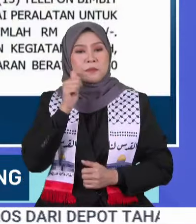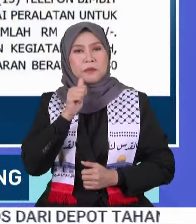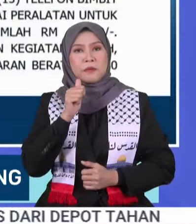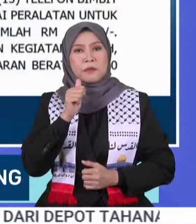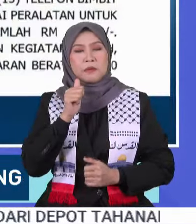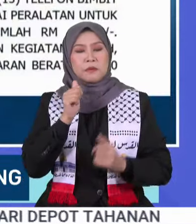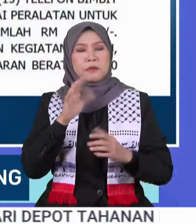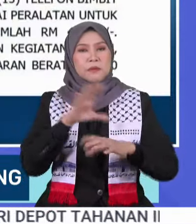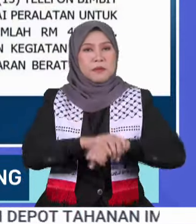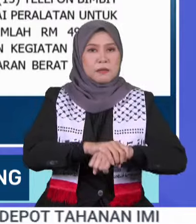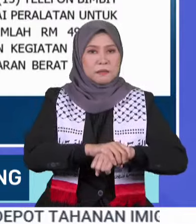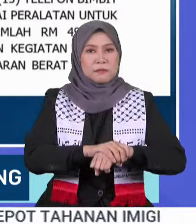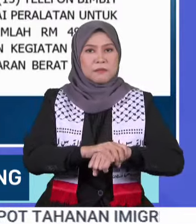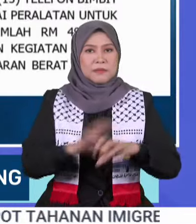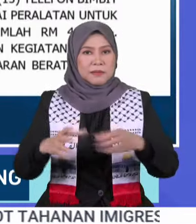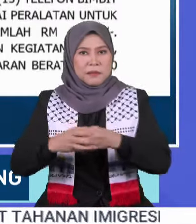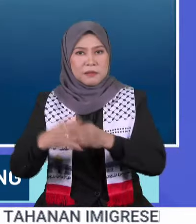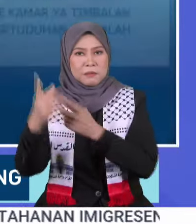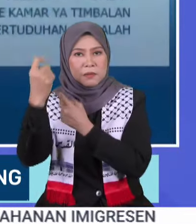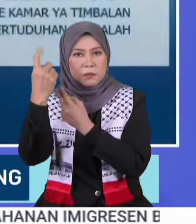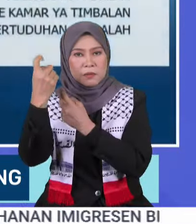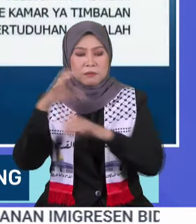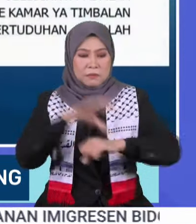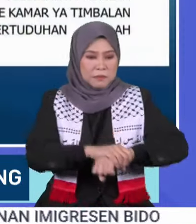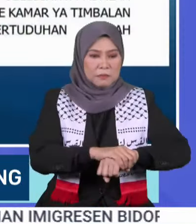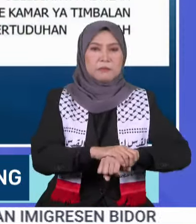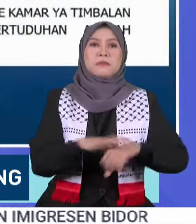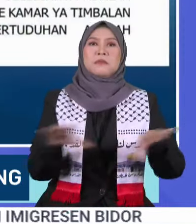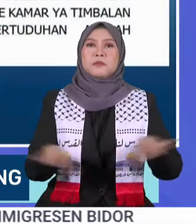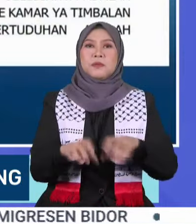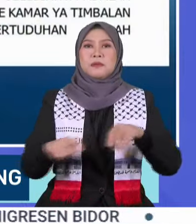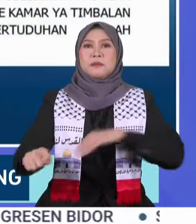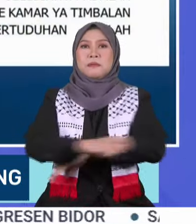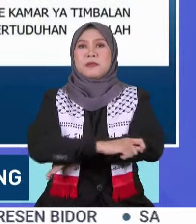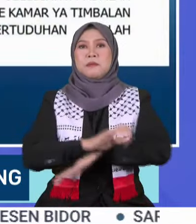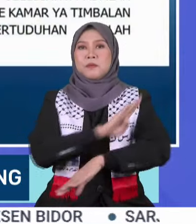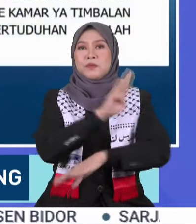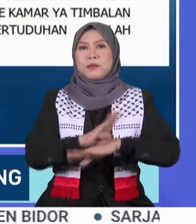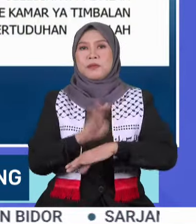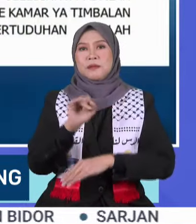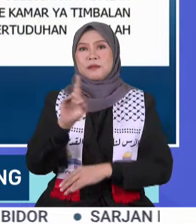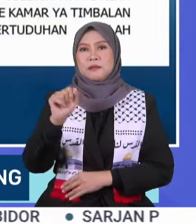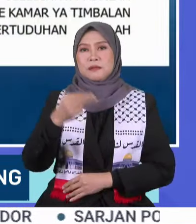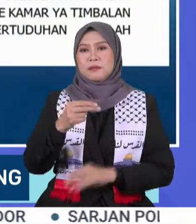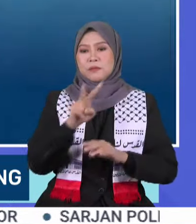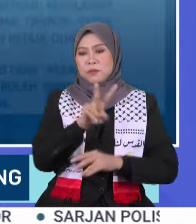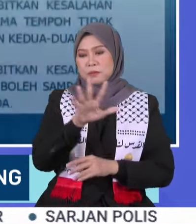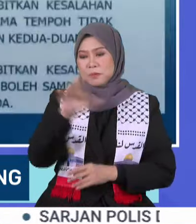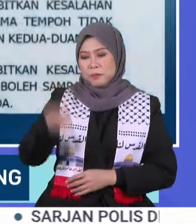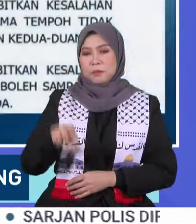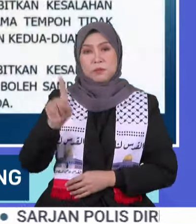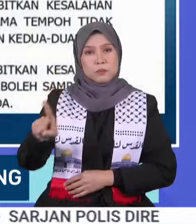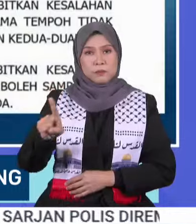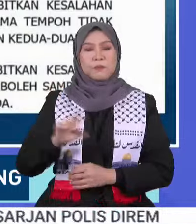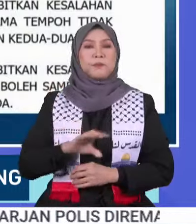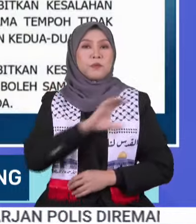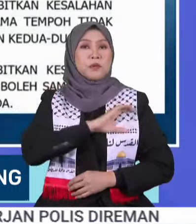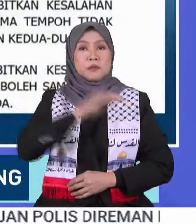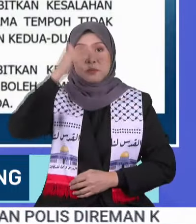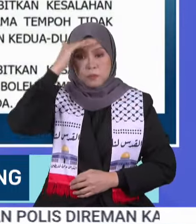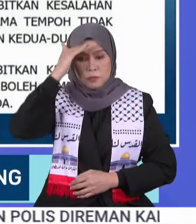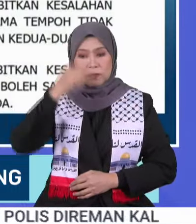ditahan dipercayai terlibat sindiket pelacuran. Tangkapan dibuat di Taman Bukit Indah Johor Bahru 25 Januari lalu. Ketua Polis Johor